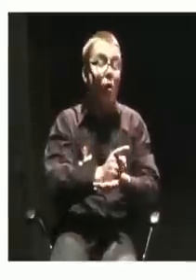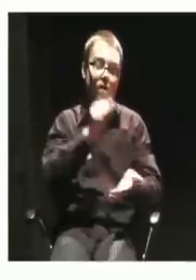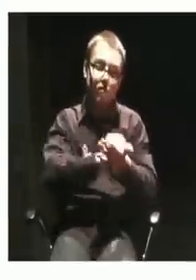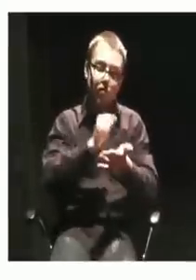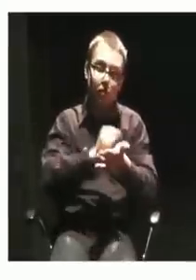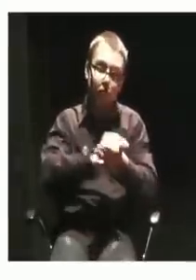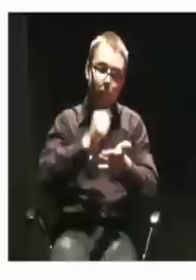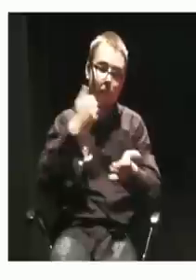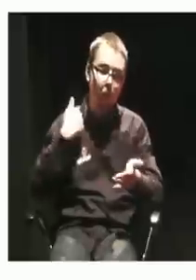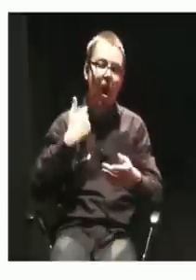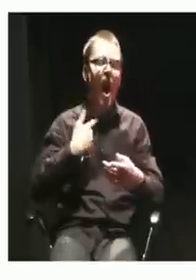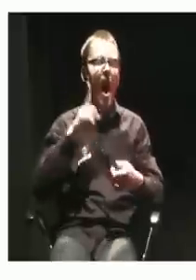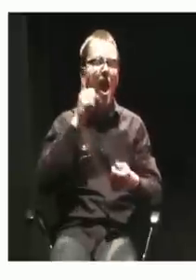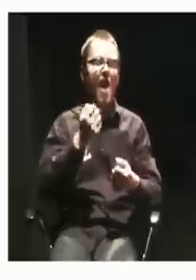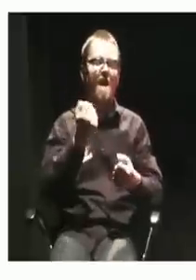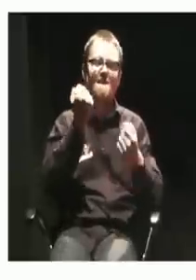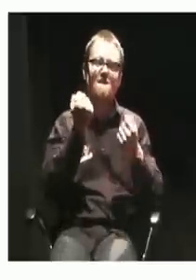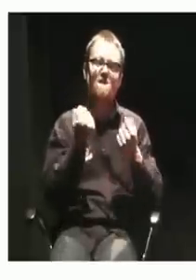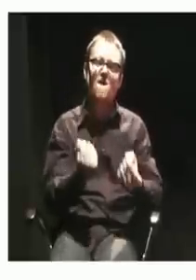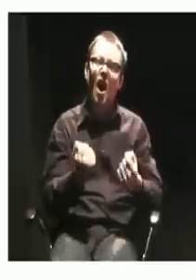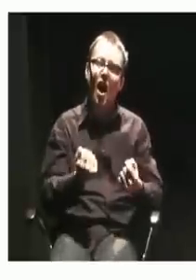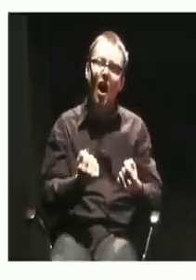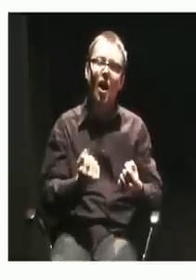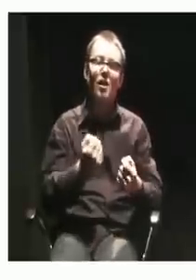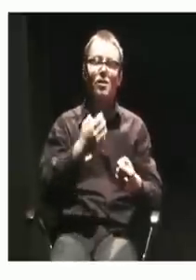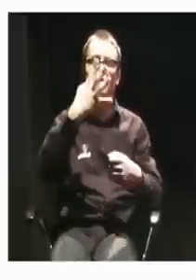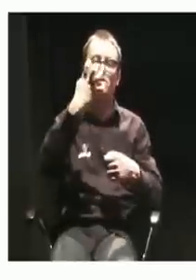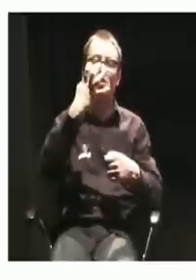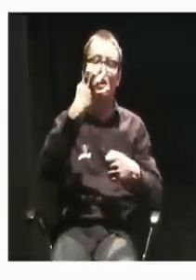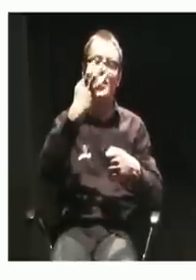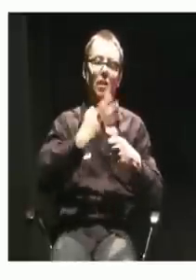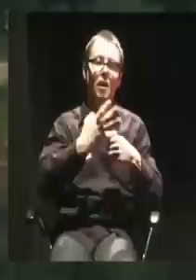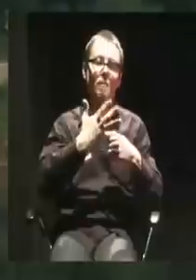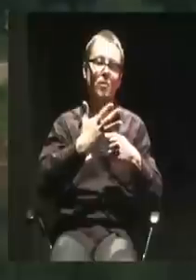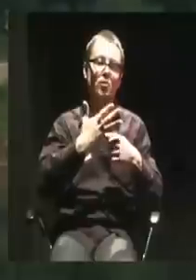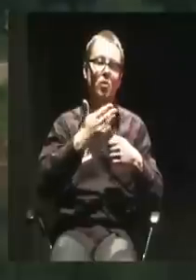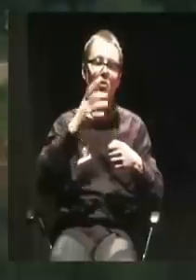kg i ze względów bezpieczeństwa nie zwiesiłem tego z bloku, tylko z mostu.